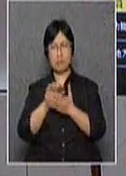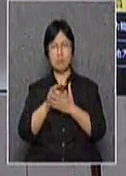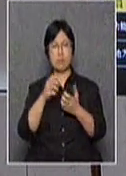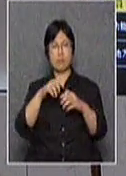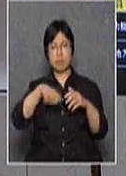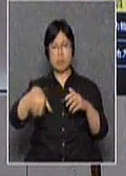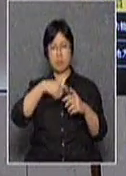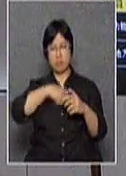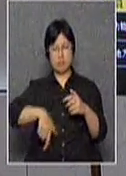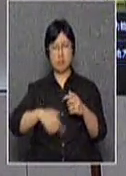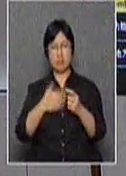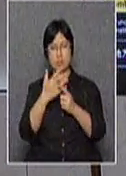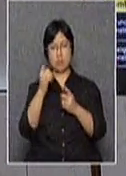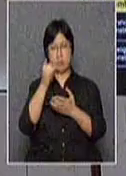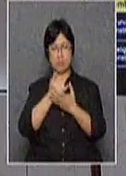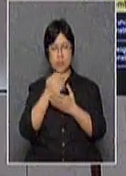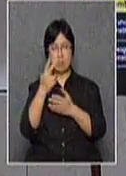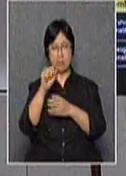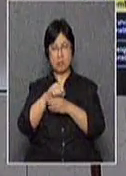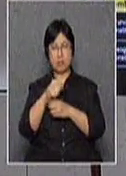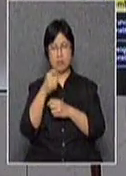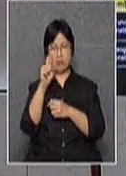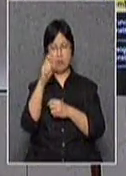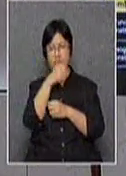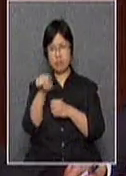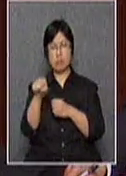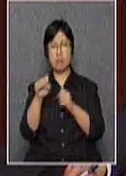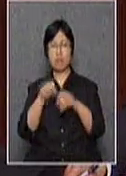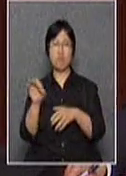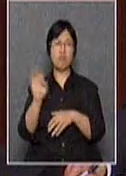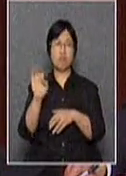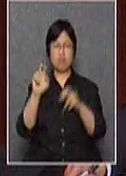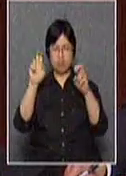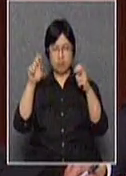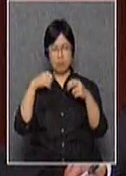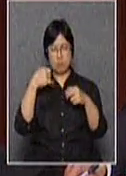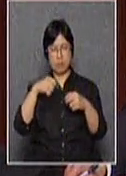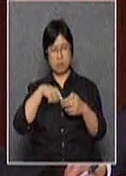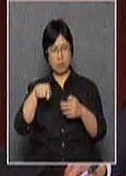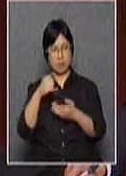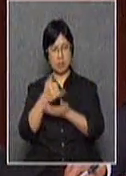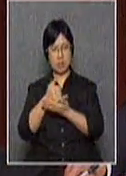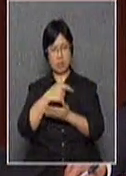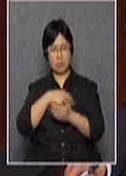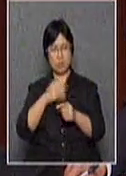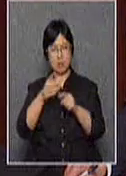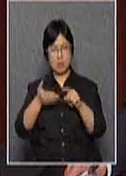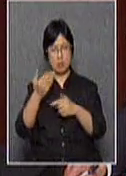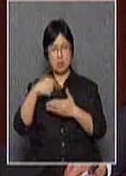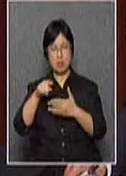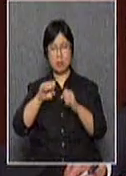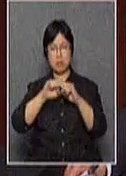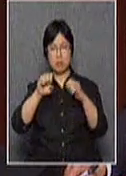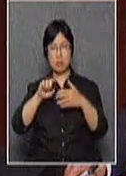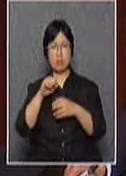選舉產生的議員15位出席，2位贊成，9位反對，沒有人棄權。議題未獲得兩部分在席委員分別過半數贊成，我宣布修